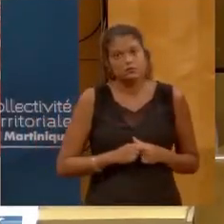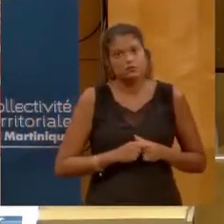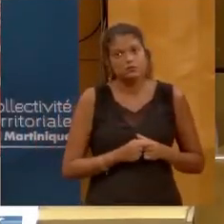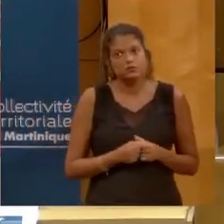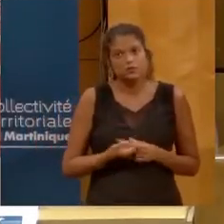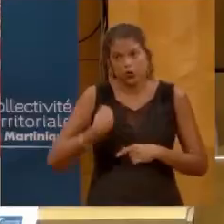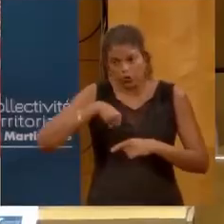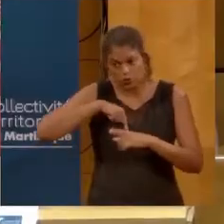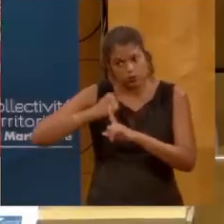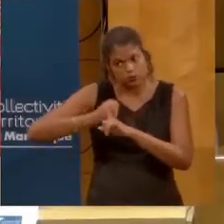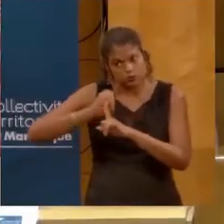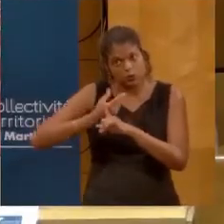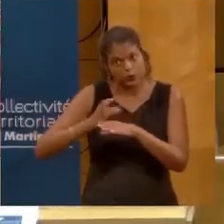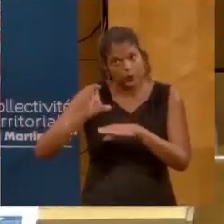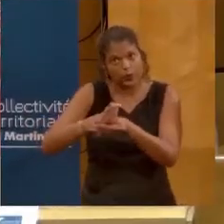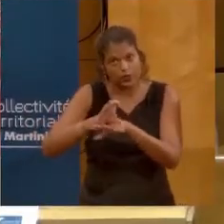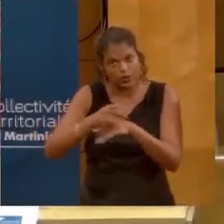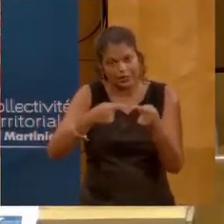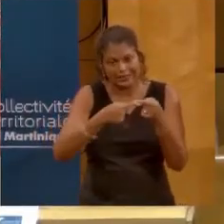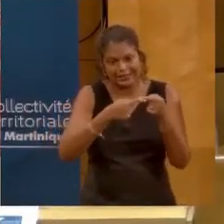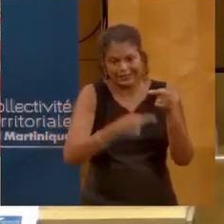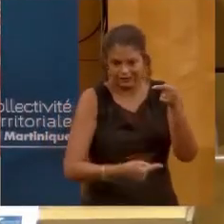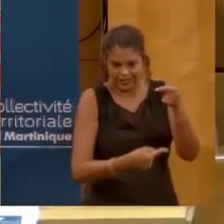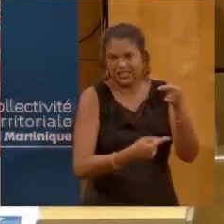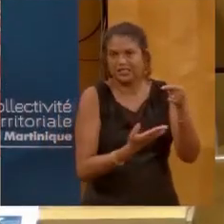contre le déficit.